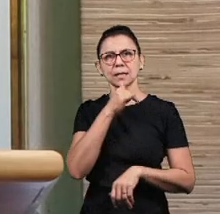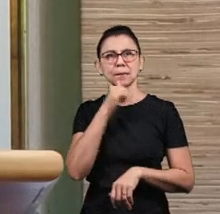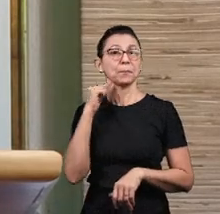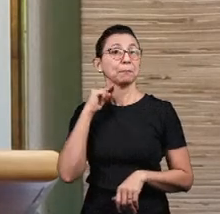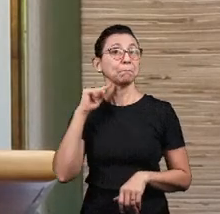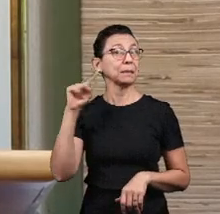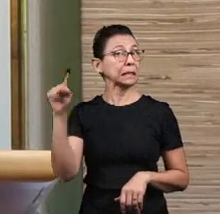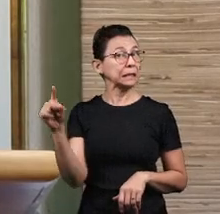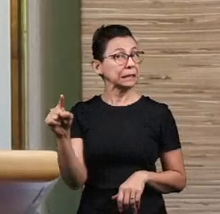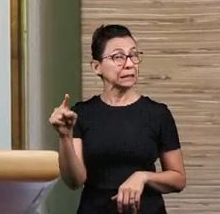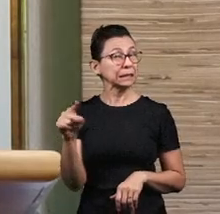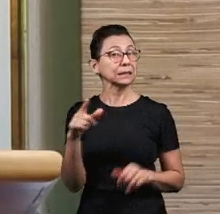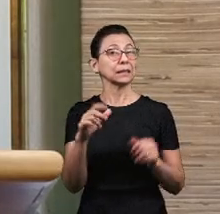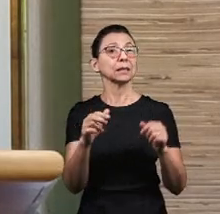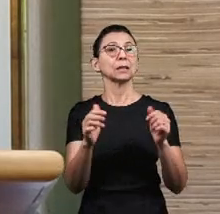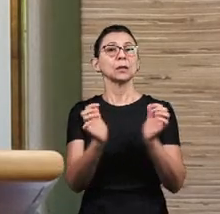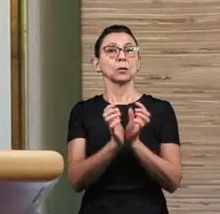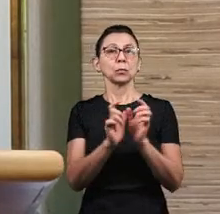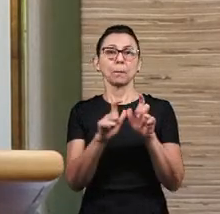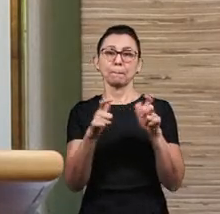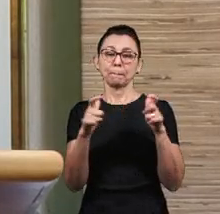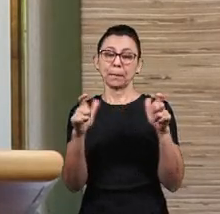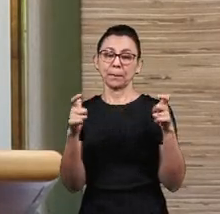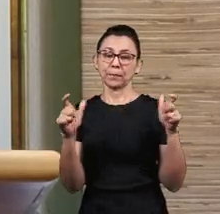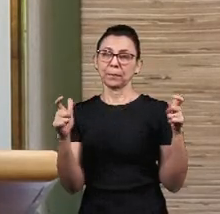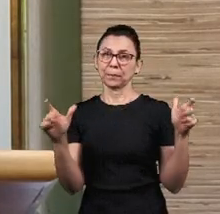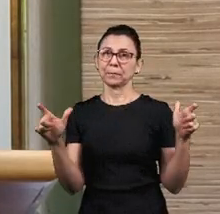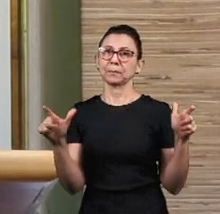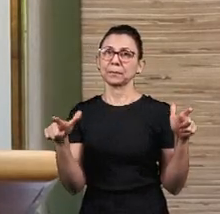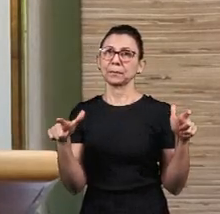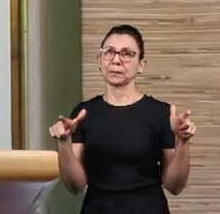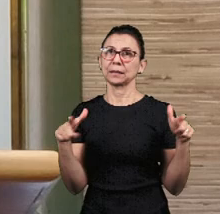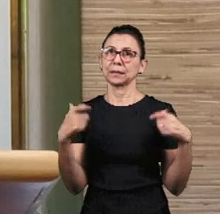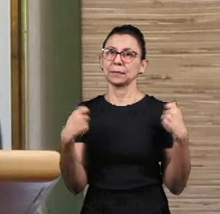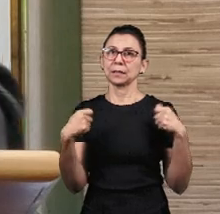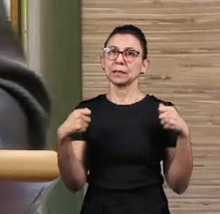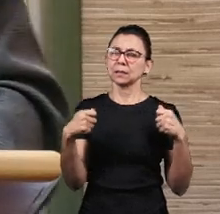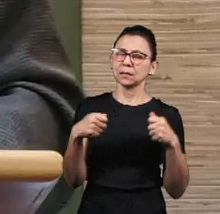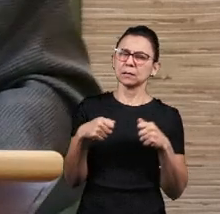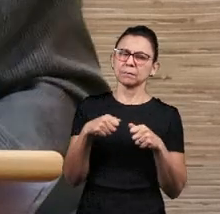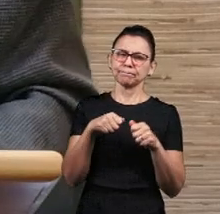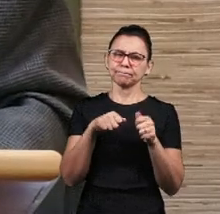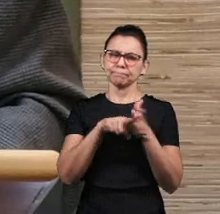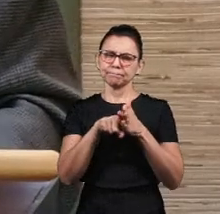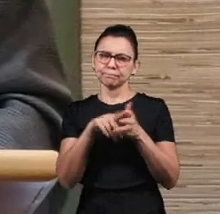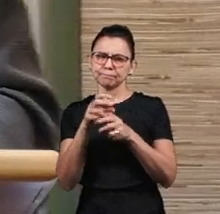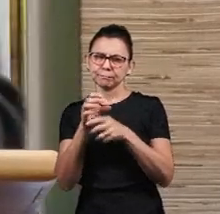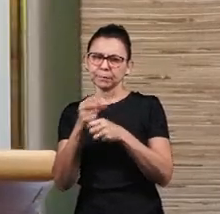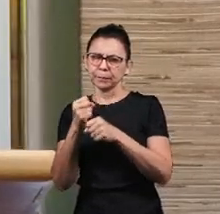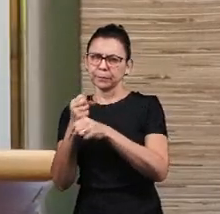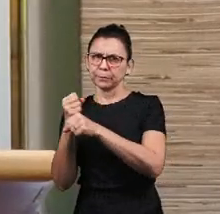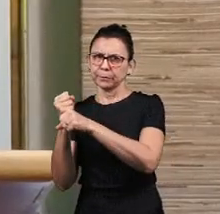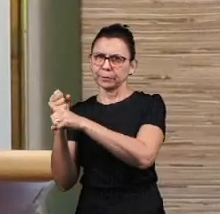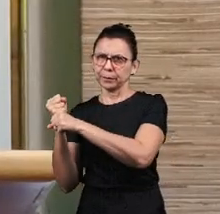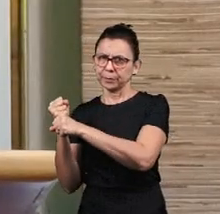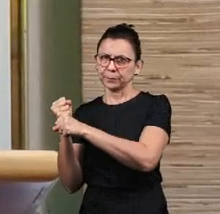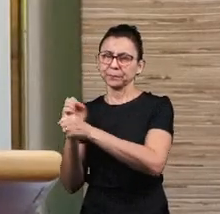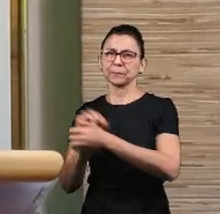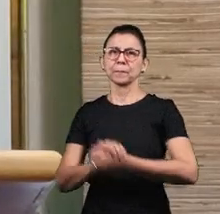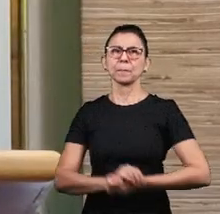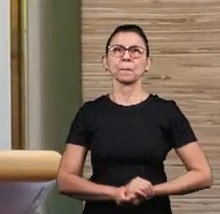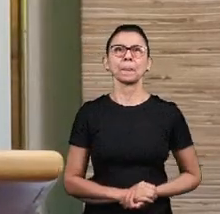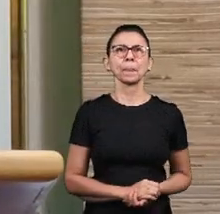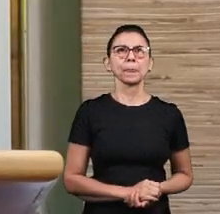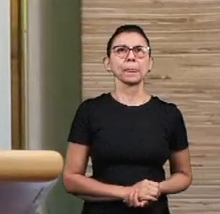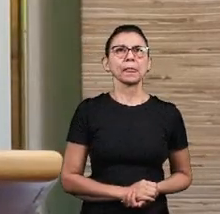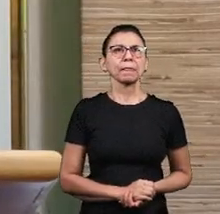Gerais, qui encore il est un grand groupe qui a besoin de rendre son rapport. Mais il y a un détail que je dis. Il n'a pas